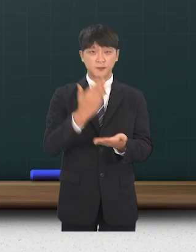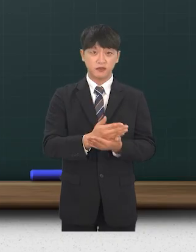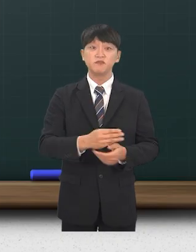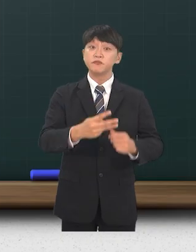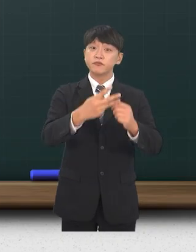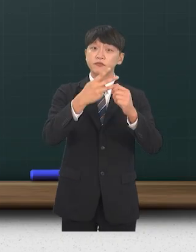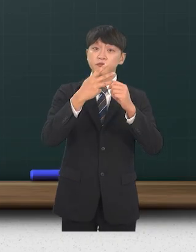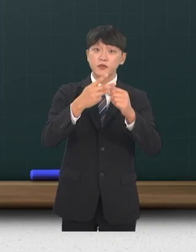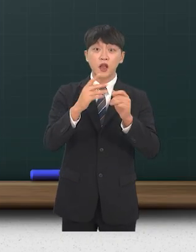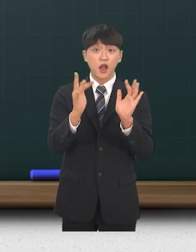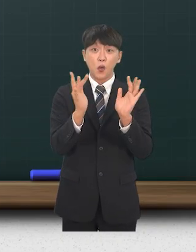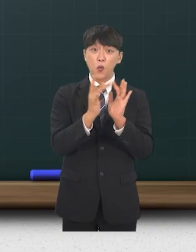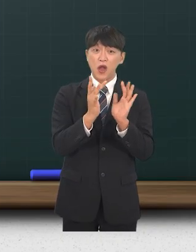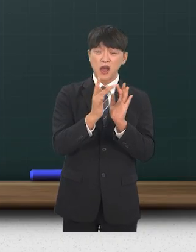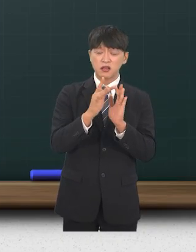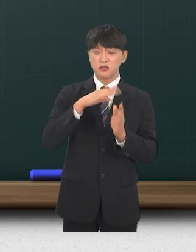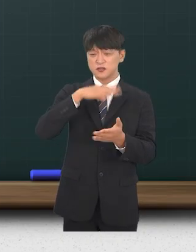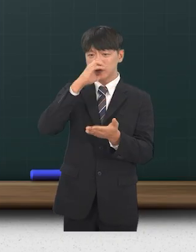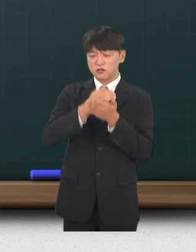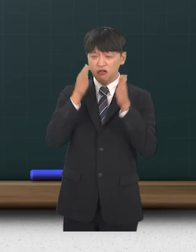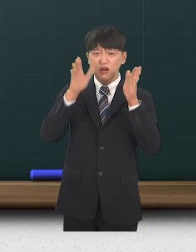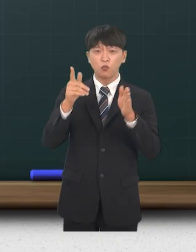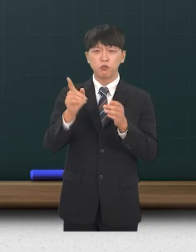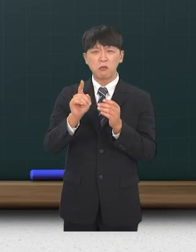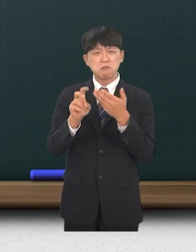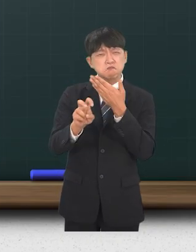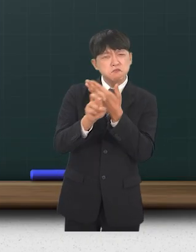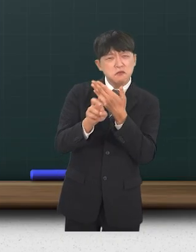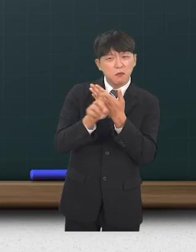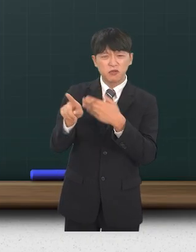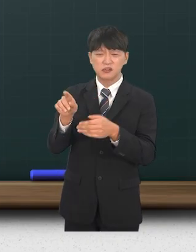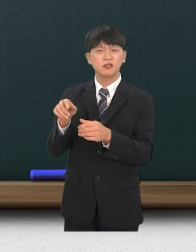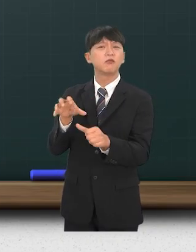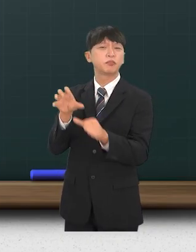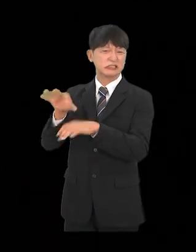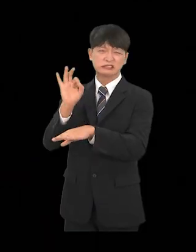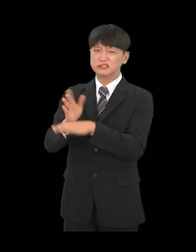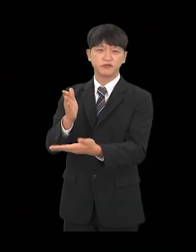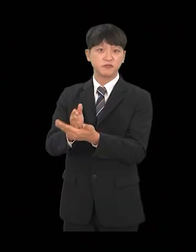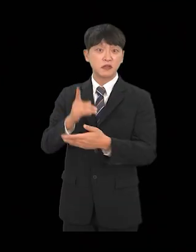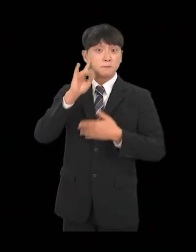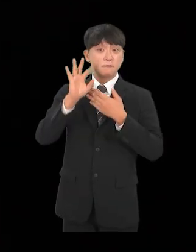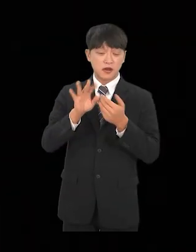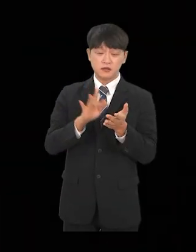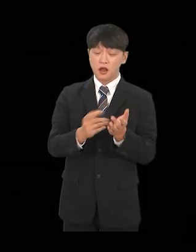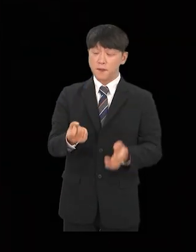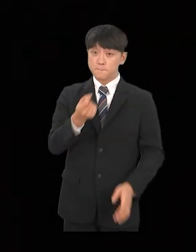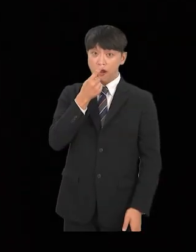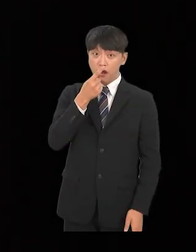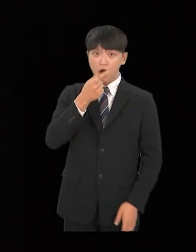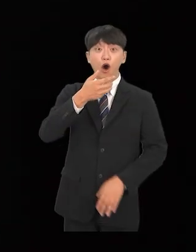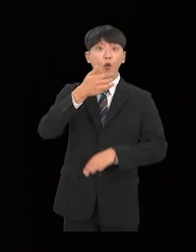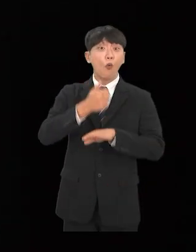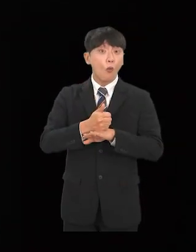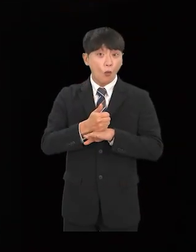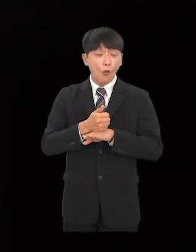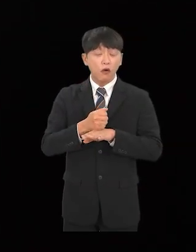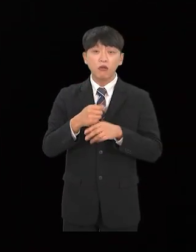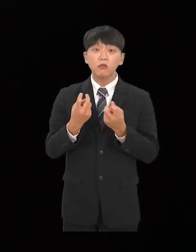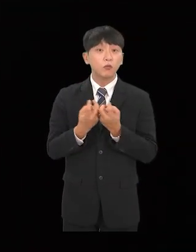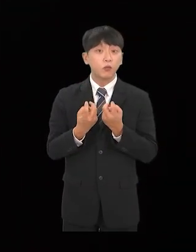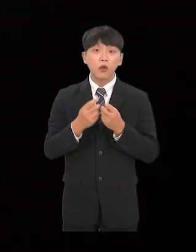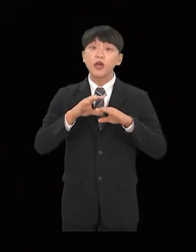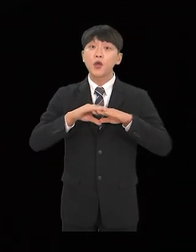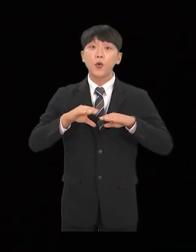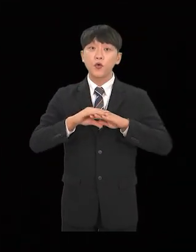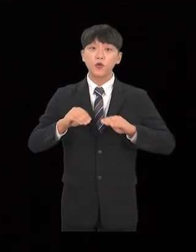셋째, 비정상적인 온라인 판매 의약품을 구매하거나 사용하지 않기. 만약 마약류 약물에 노출되었다면